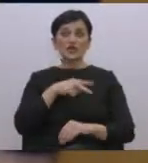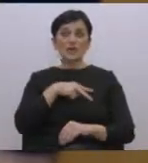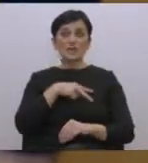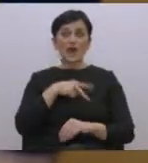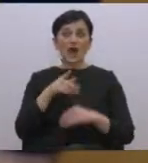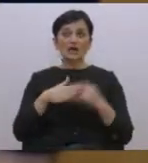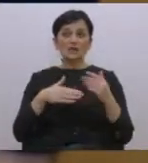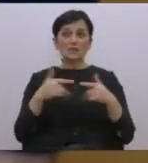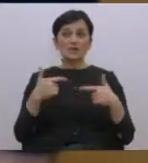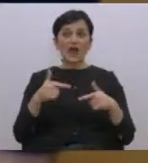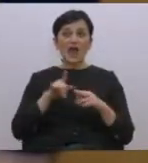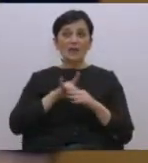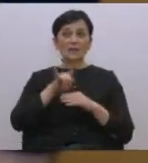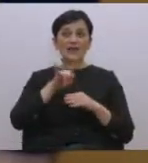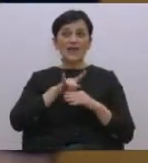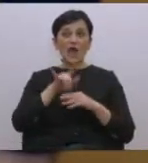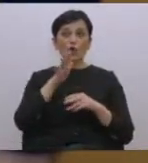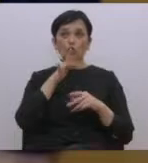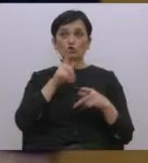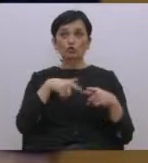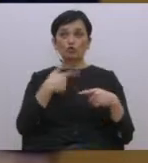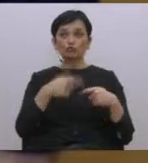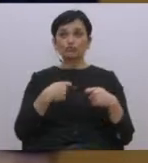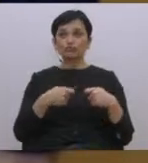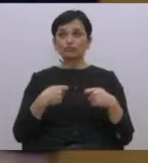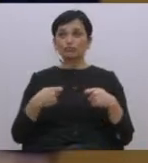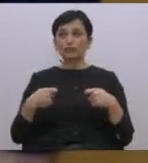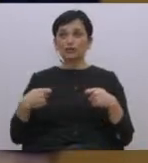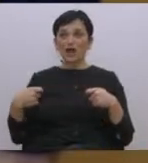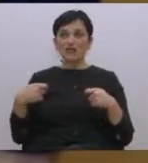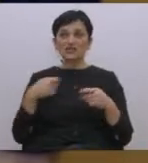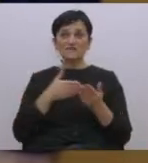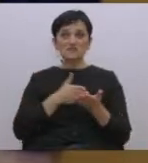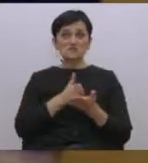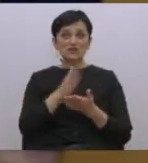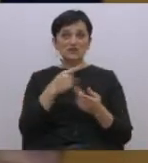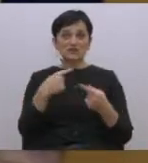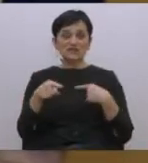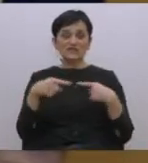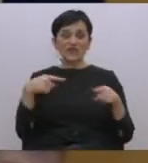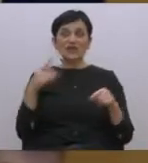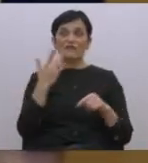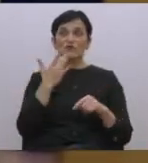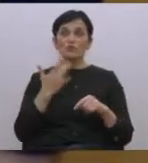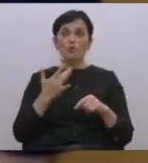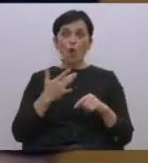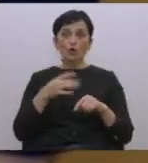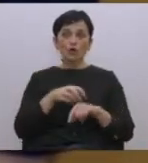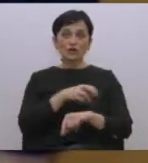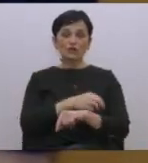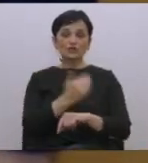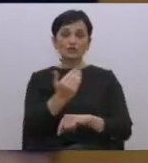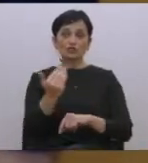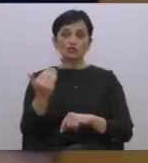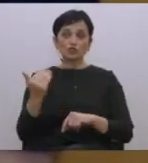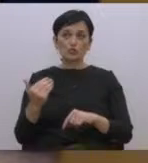პრაქტიკა ხელოვნურად დროის გაწელვის მიზნით სხვადასხვა პოლიტიკური სუბიექტების მხრიდან